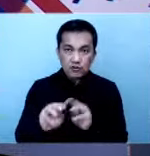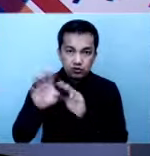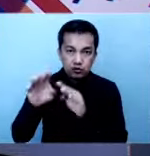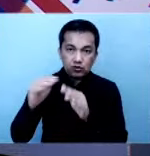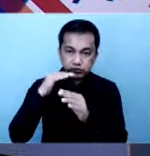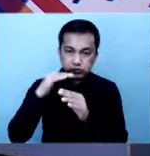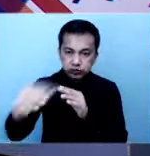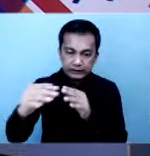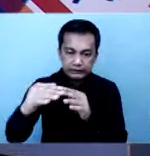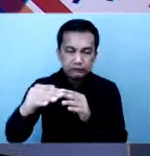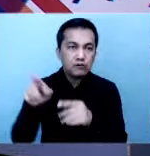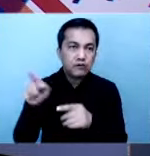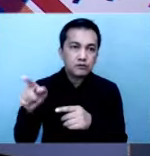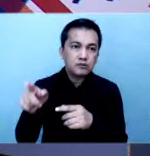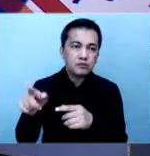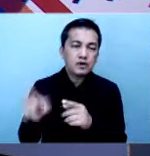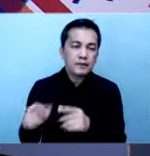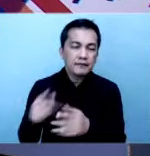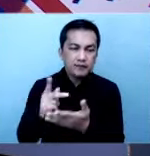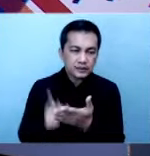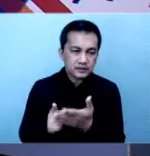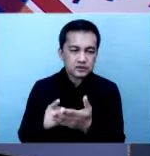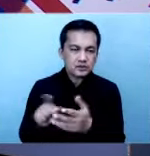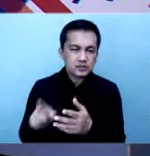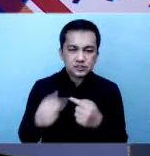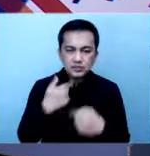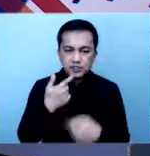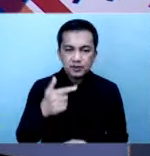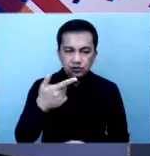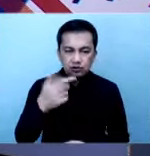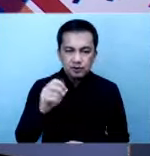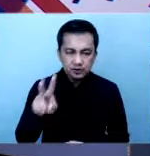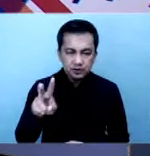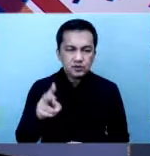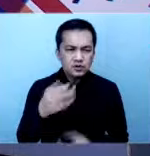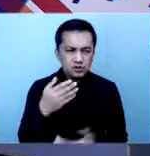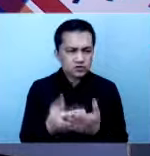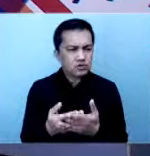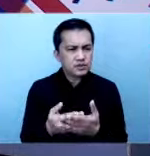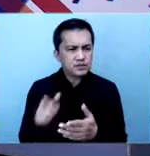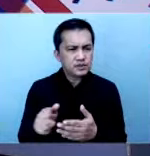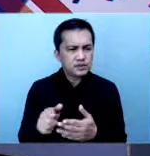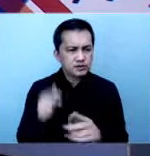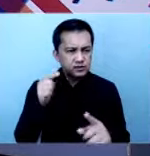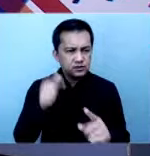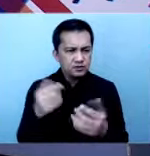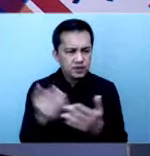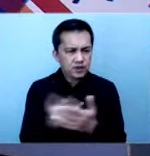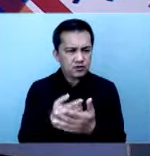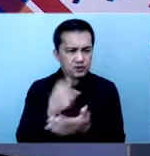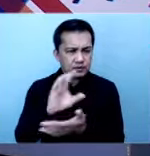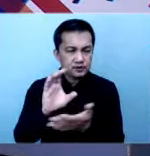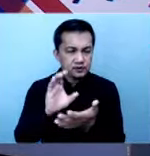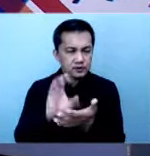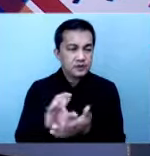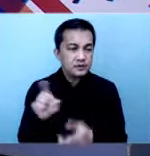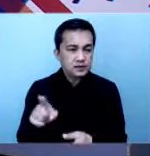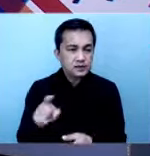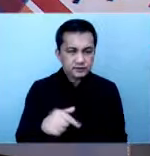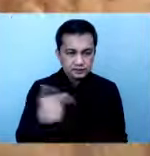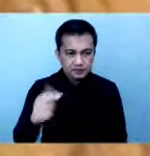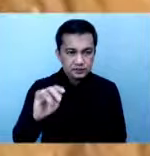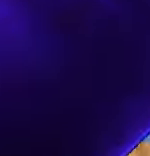doon. Giit ng gobernadora ng Cebu, mabuti naman ang layunin ng pagtatayo ng bagong kapitolyo. Nasa frontline ng balitang yan, John Arawa.